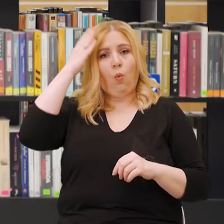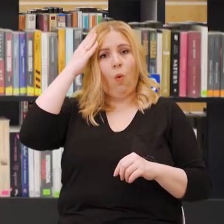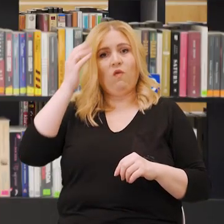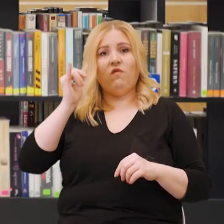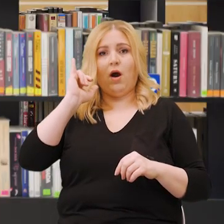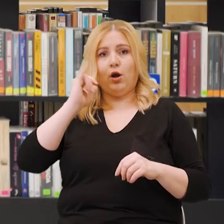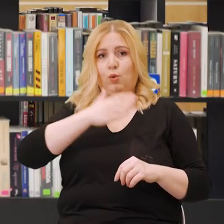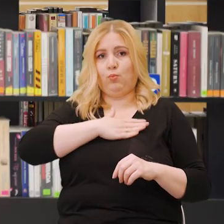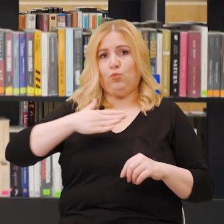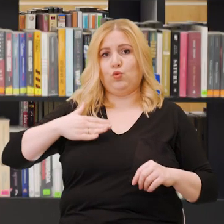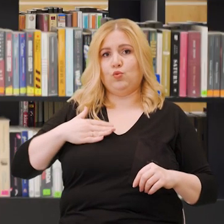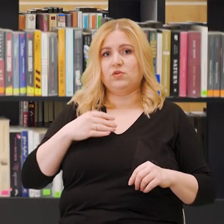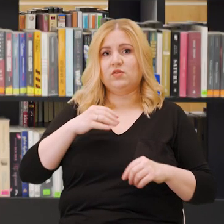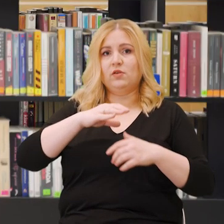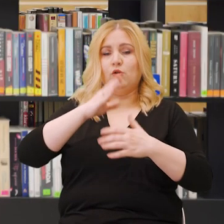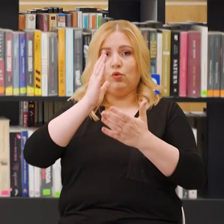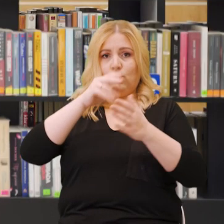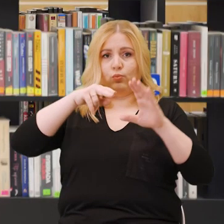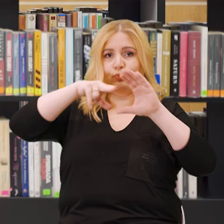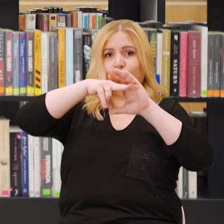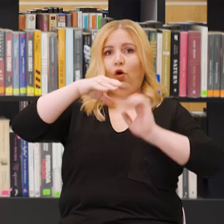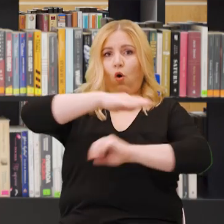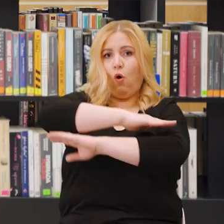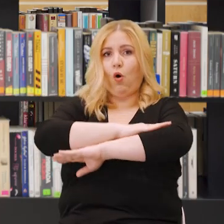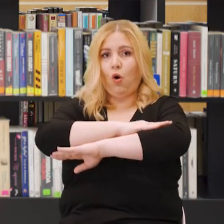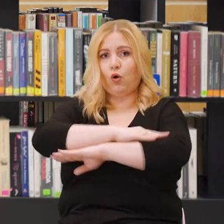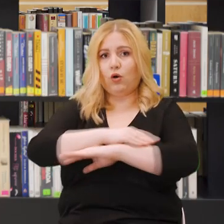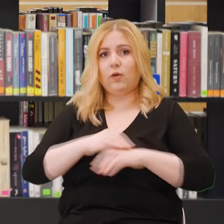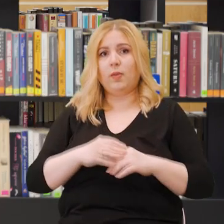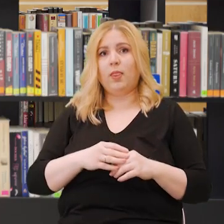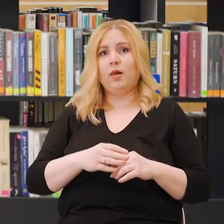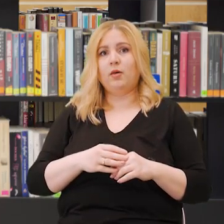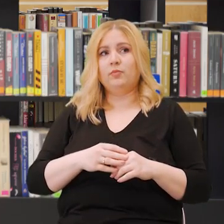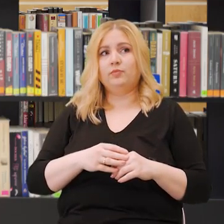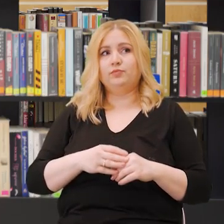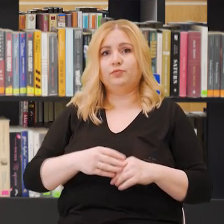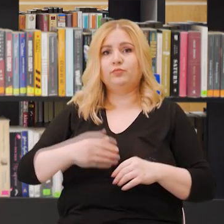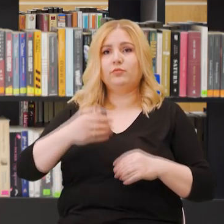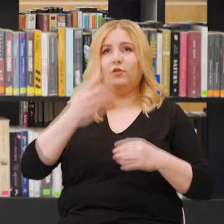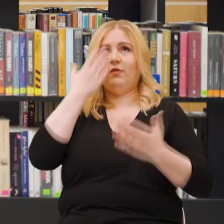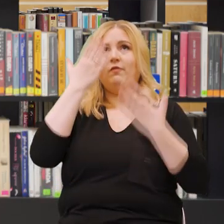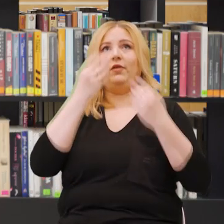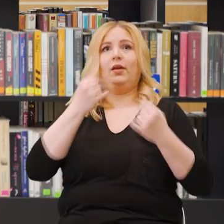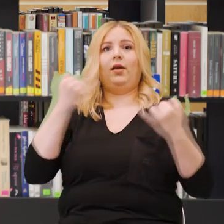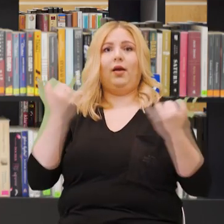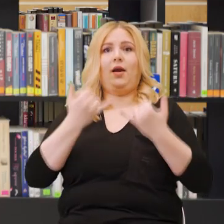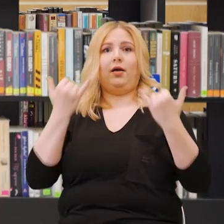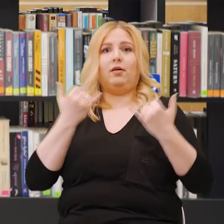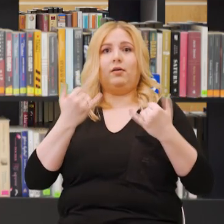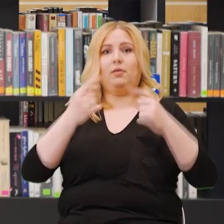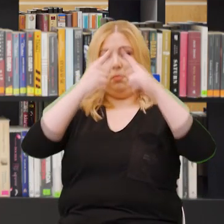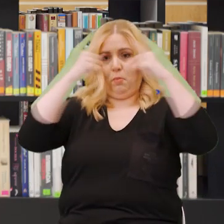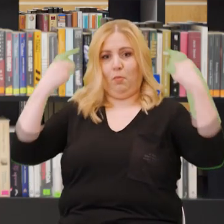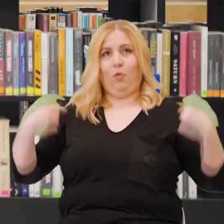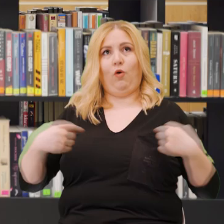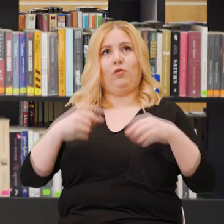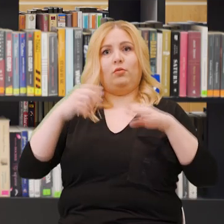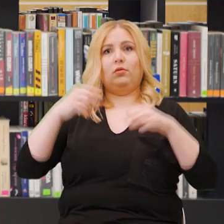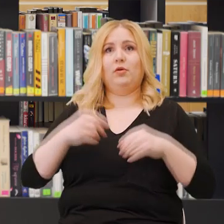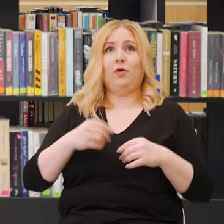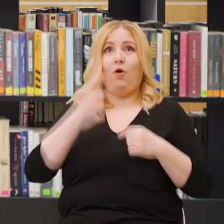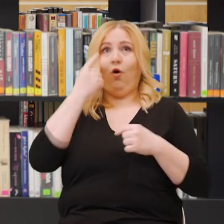Głowa i biust Anieli, tkwiące w okrągłej ramie tuż pod sufitem, na kształt trofeum myśliwskiego, z tobołkiem